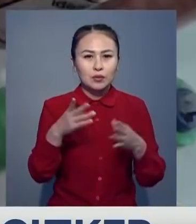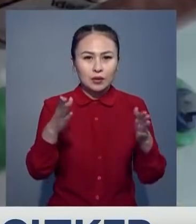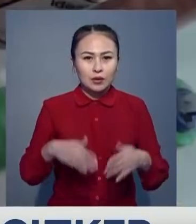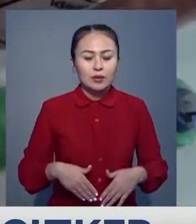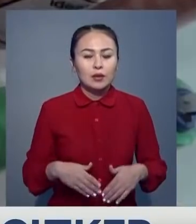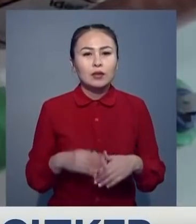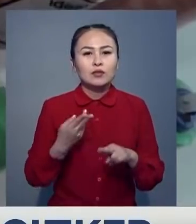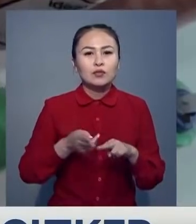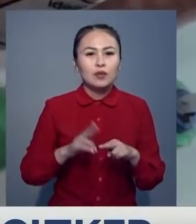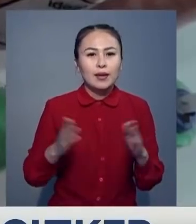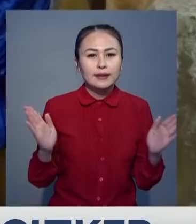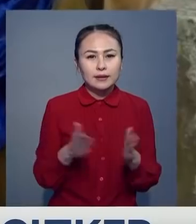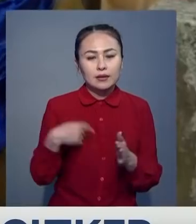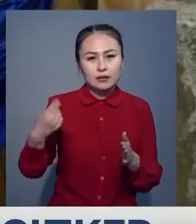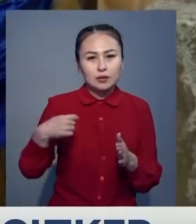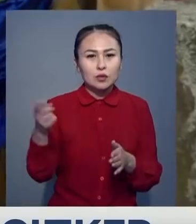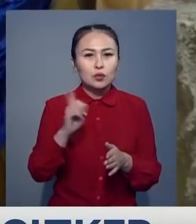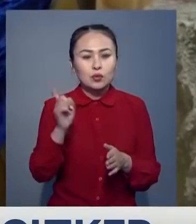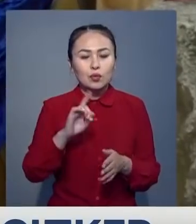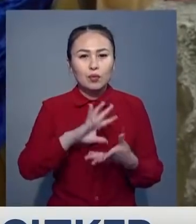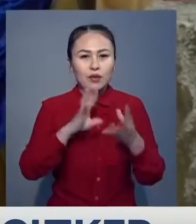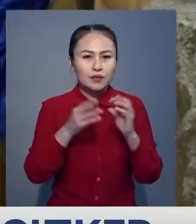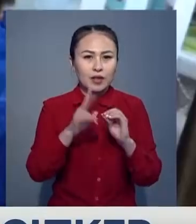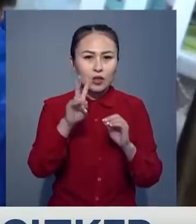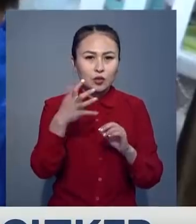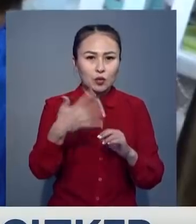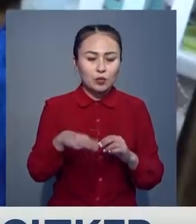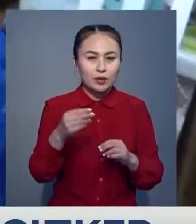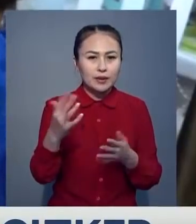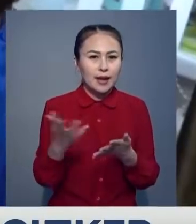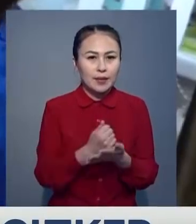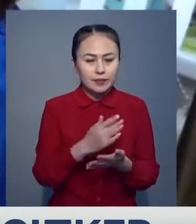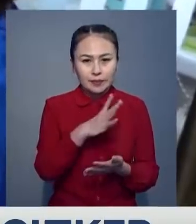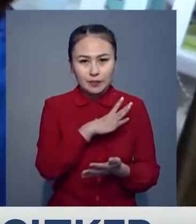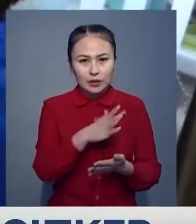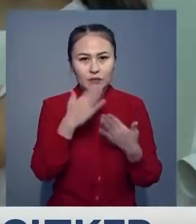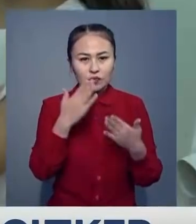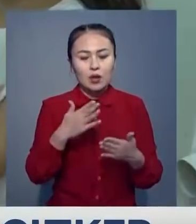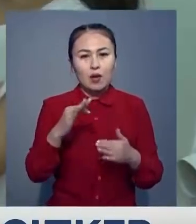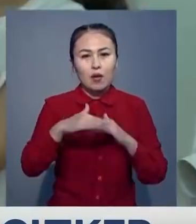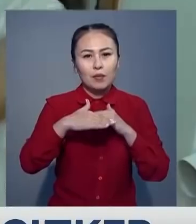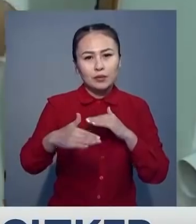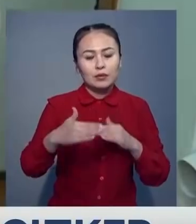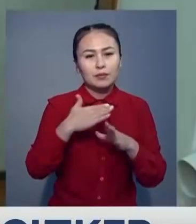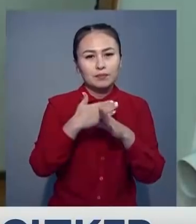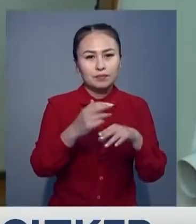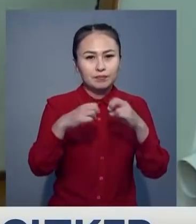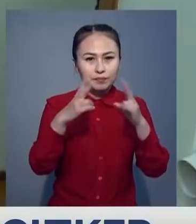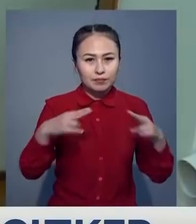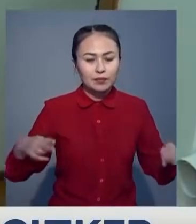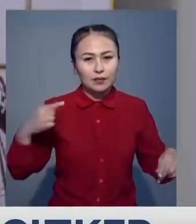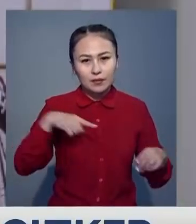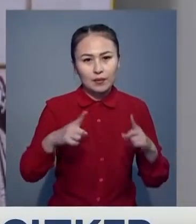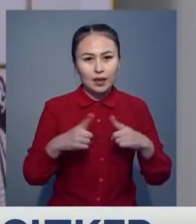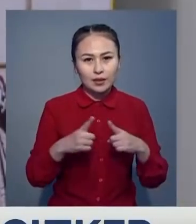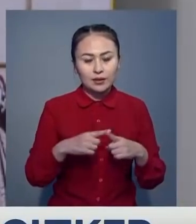деп. Шағын тігін ханан ашу үшін іскер әйел 250 мың теңге грант ұтып алған. Жергілікті әкімді ғимарат жағынан көмек беріпті. Қазір мұнда үш